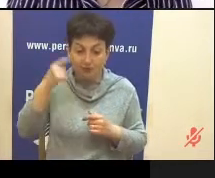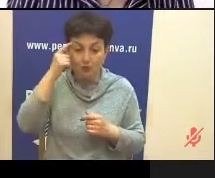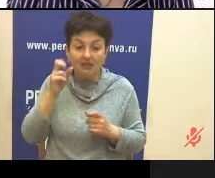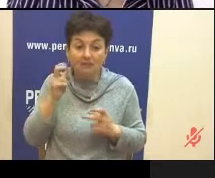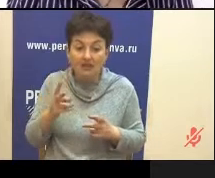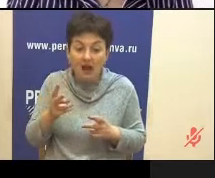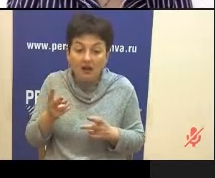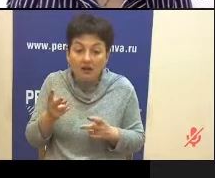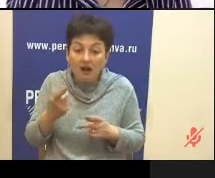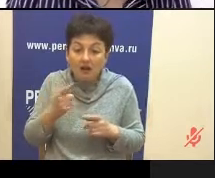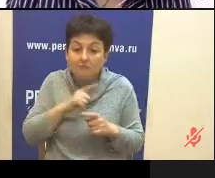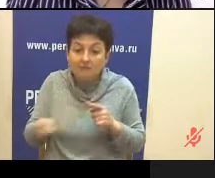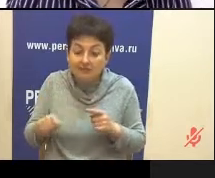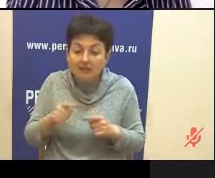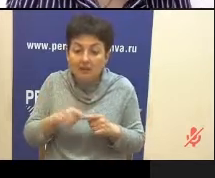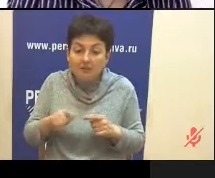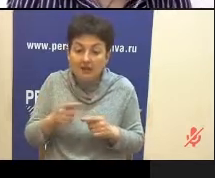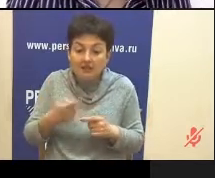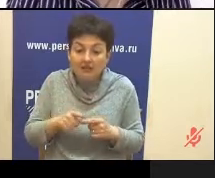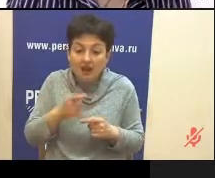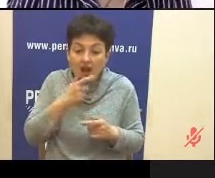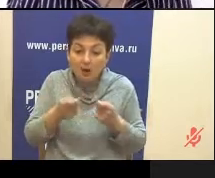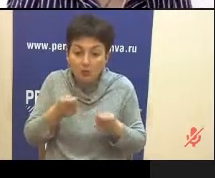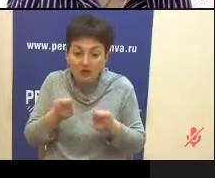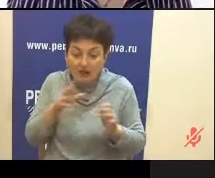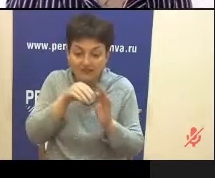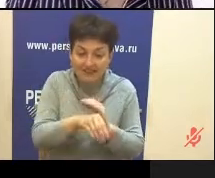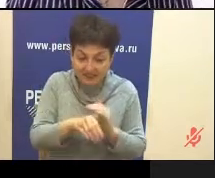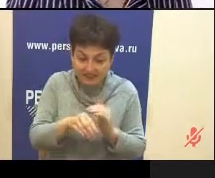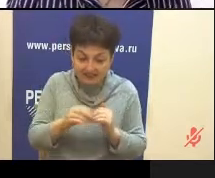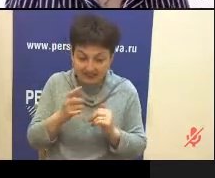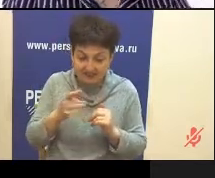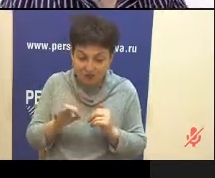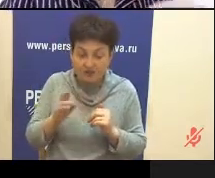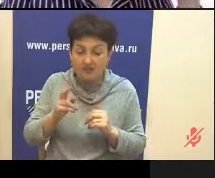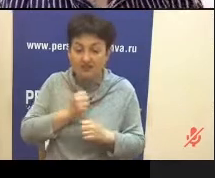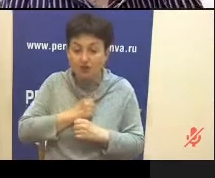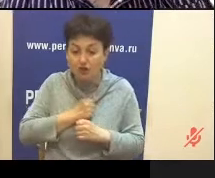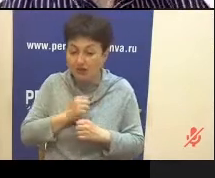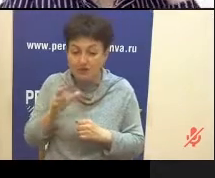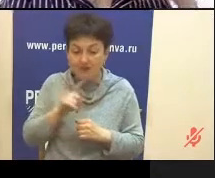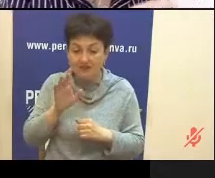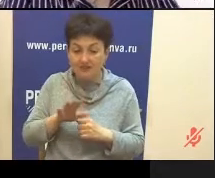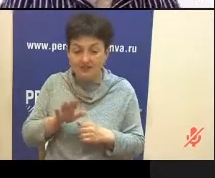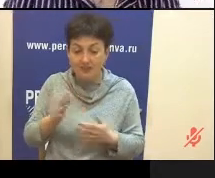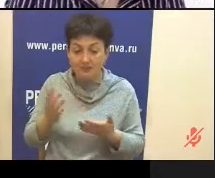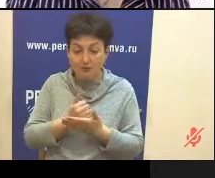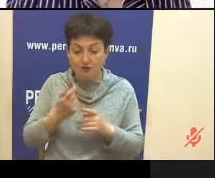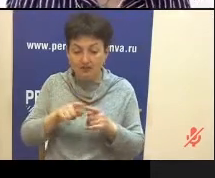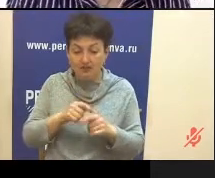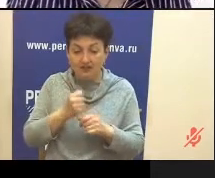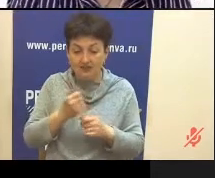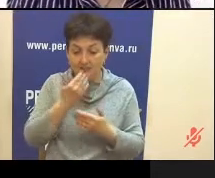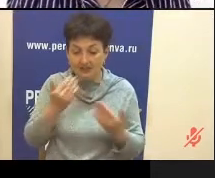бы оперативно и аккуратно в него вклиниться. К сожалению, не всегда получается это сделать в